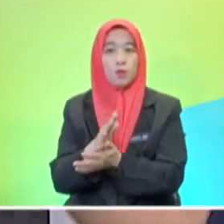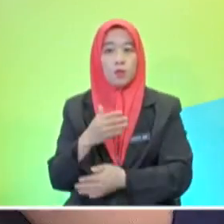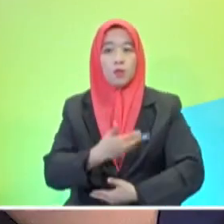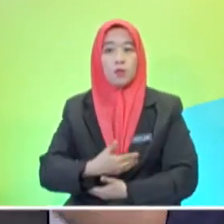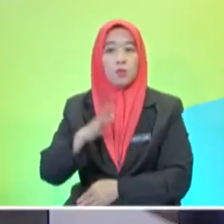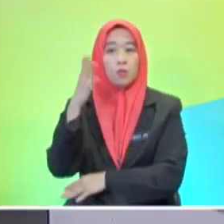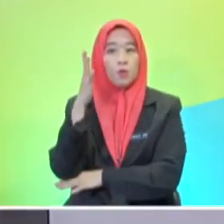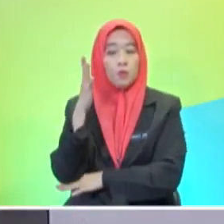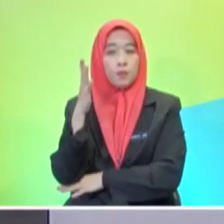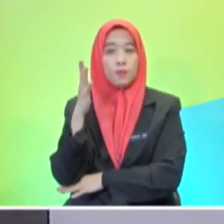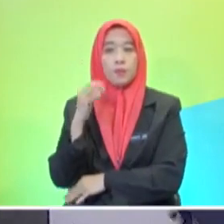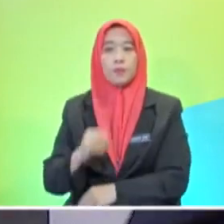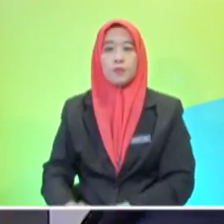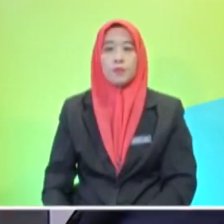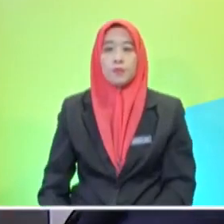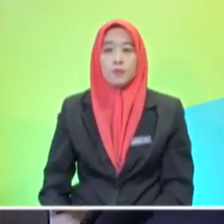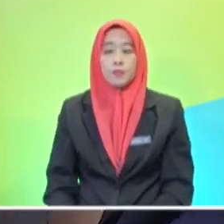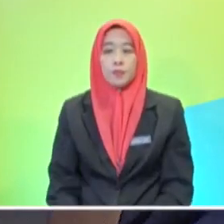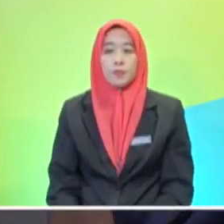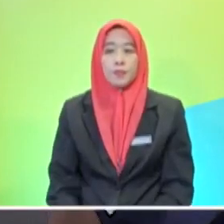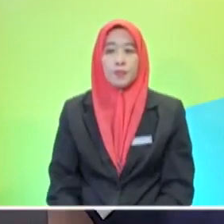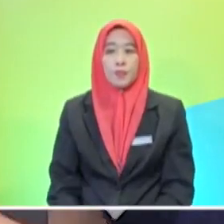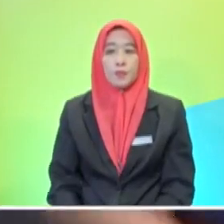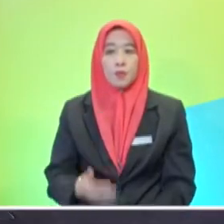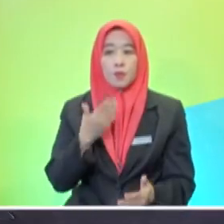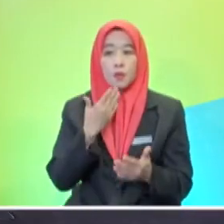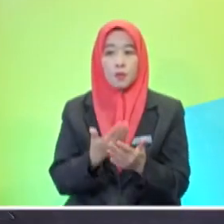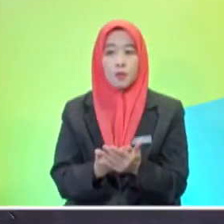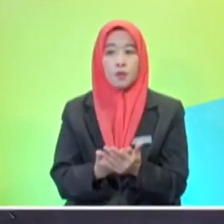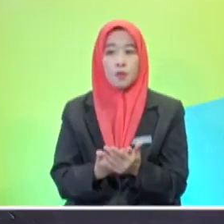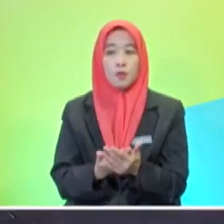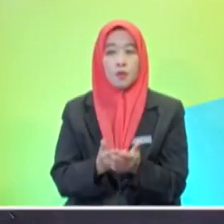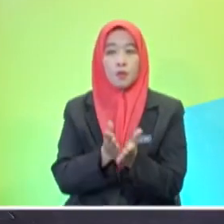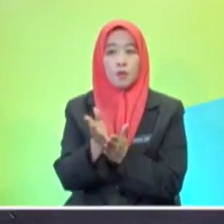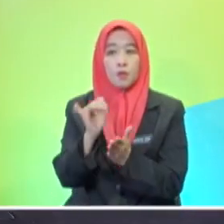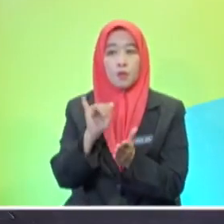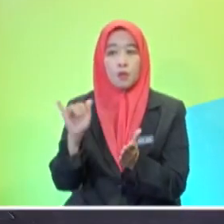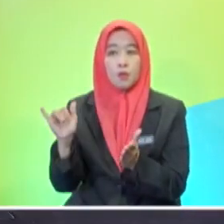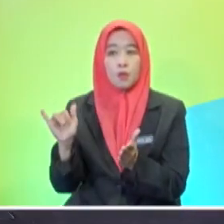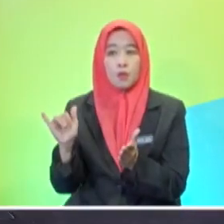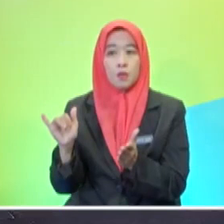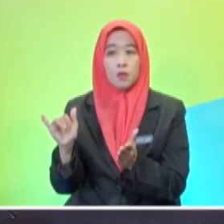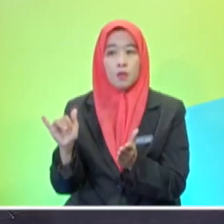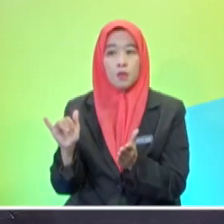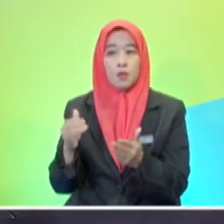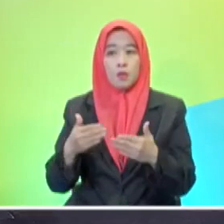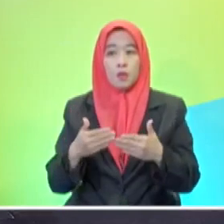okey. Alright. Okey. Dan seterusnya cikgu,